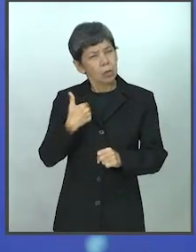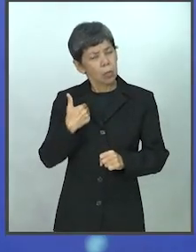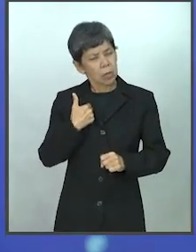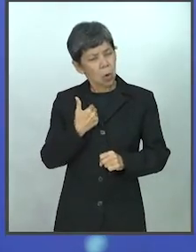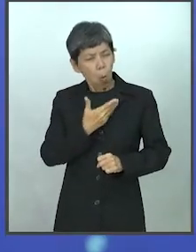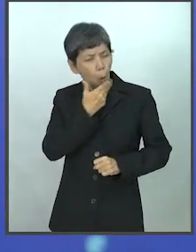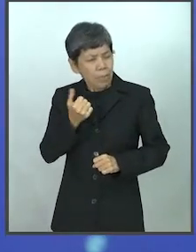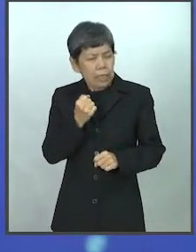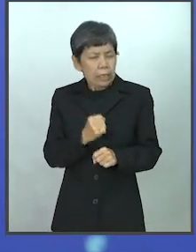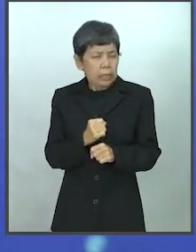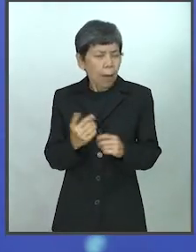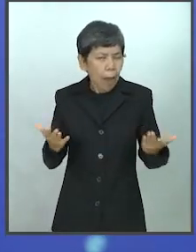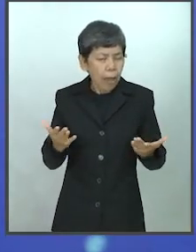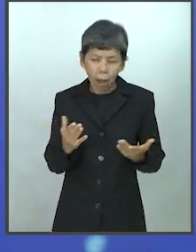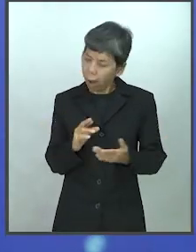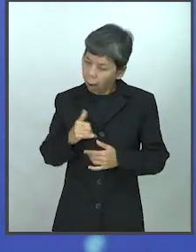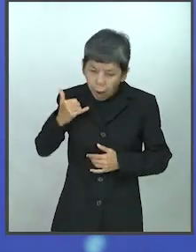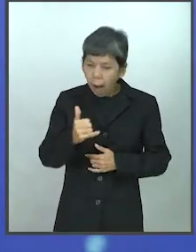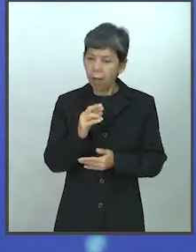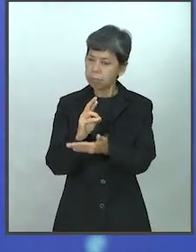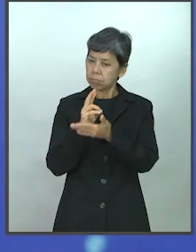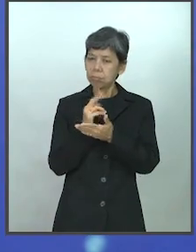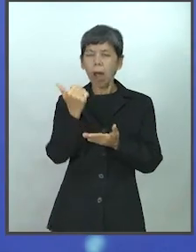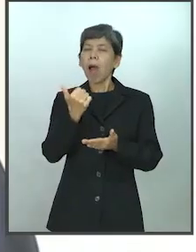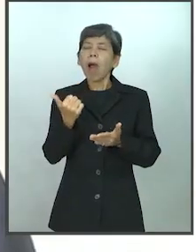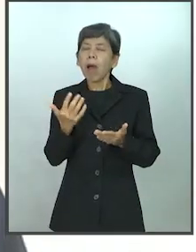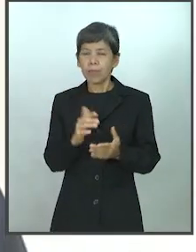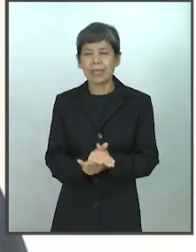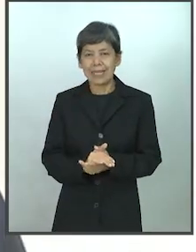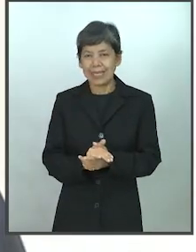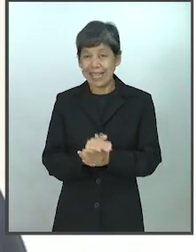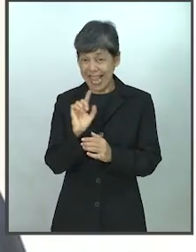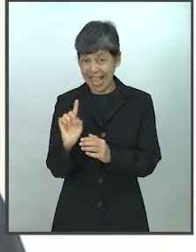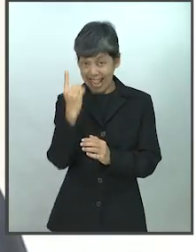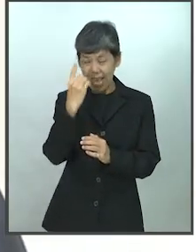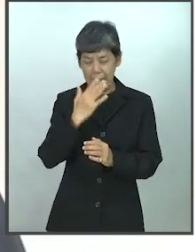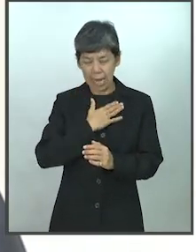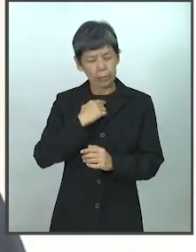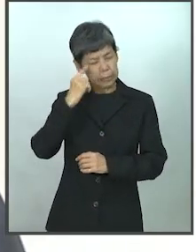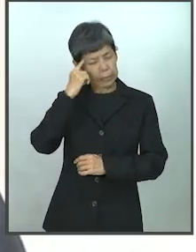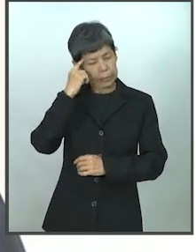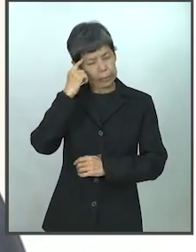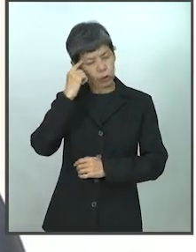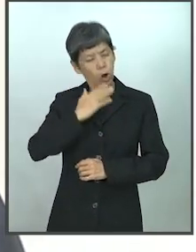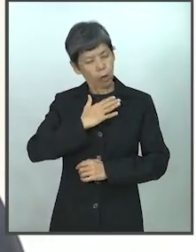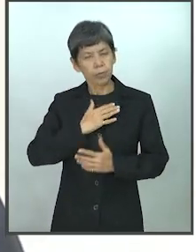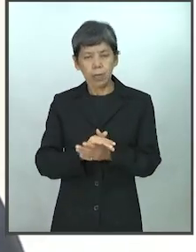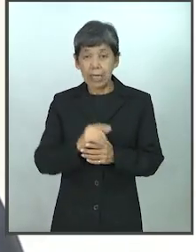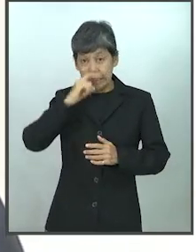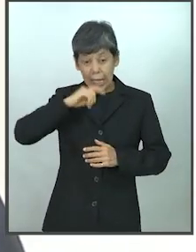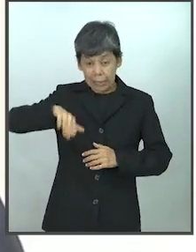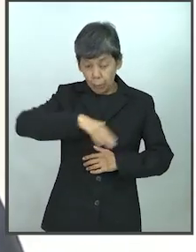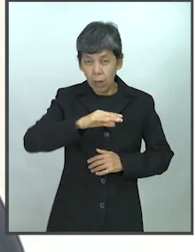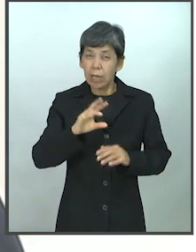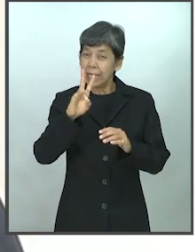ความดีมากน้อยแค่ไหนถึงจะสามารถเข้ามารับรางวัลตรงนี้ได้ครับ รอบแรกนี้เราสมมติฐานว่าคนไทยทั้งประเ